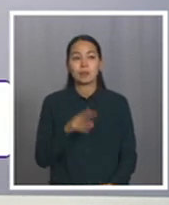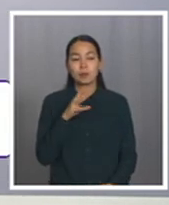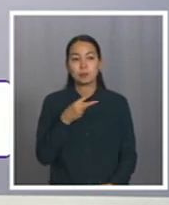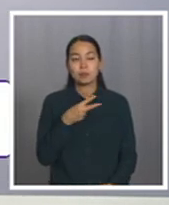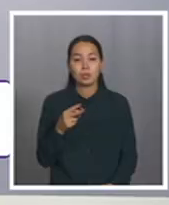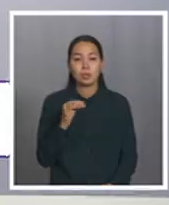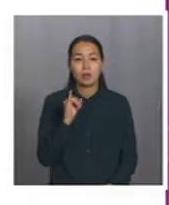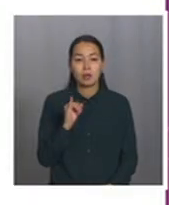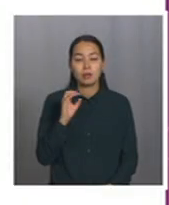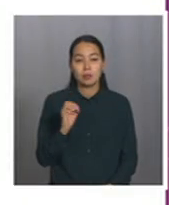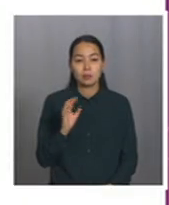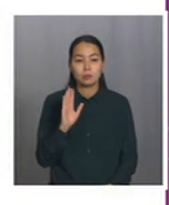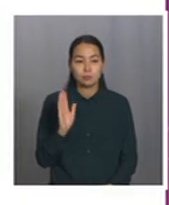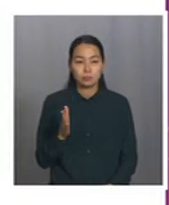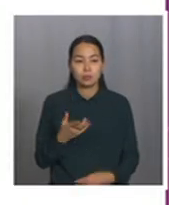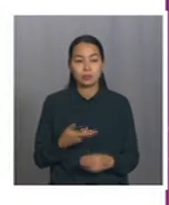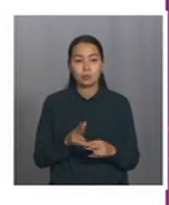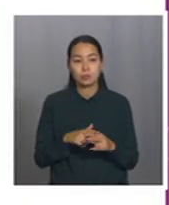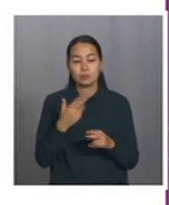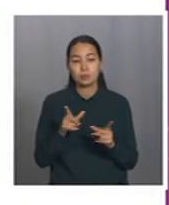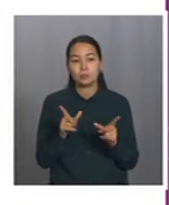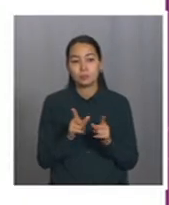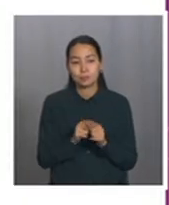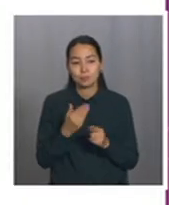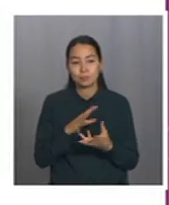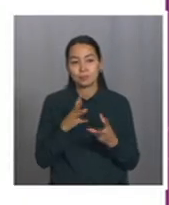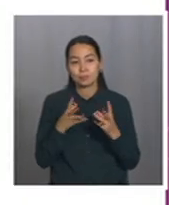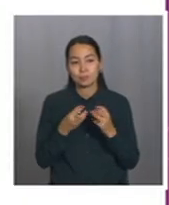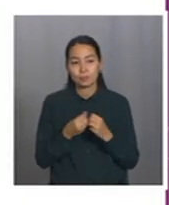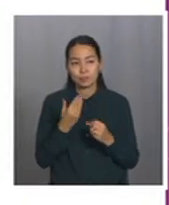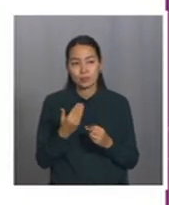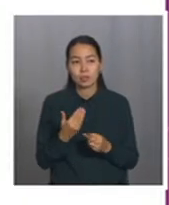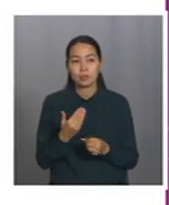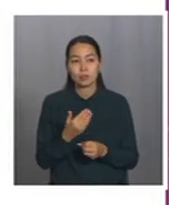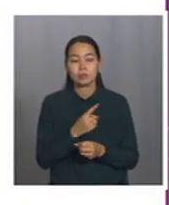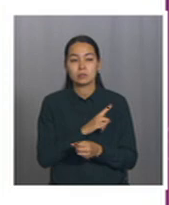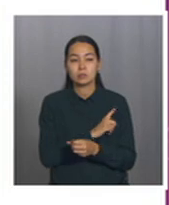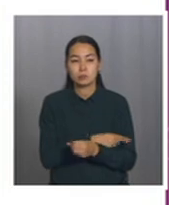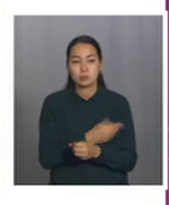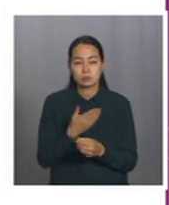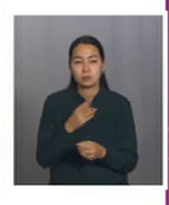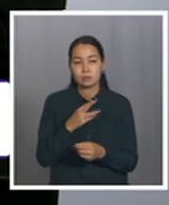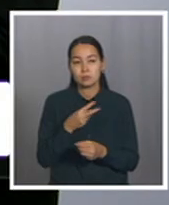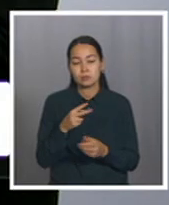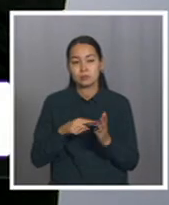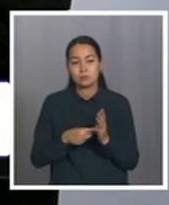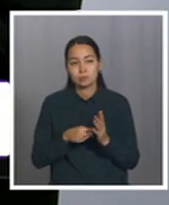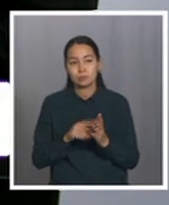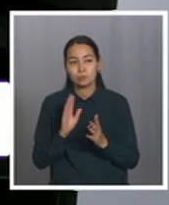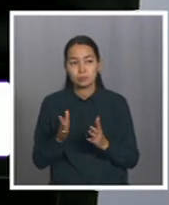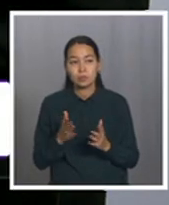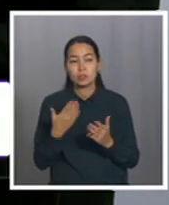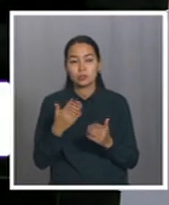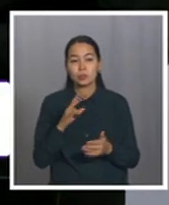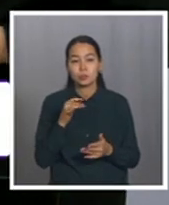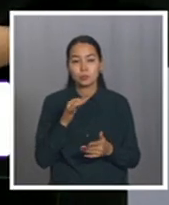көбейтілген эпсилон. Күштердің моменттерінің қосындысы тең, дененің инерция моменті көбейтілген бұрыштық үдеу. Енді осы Ньютонның